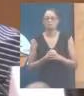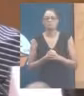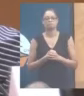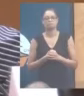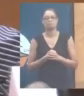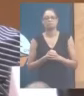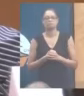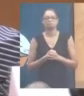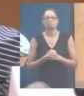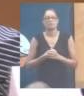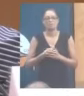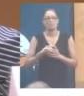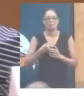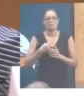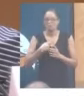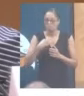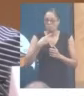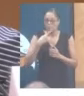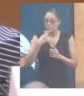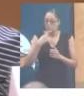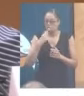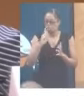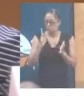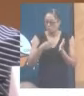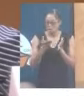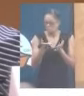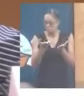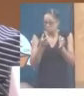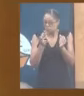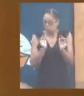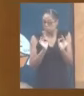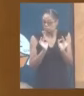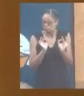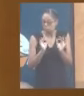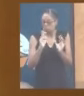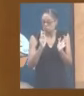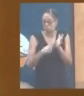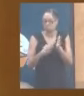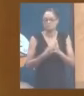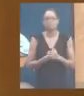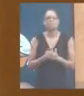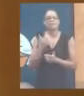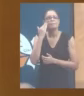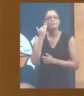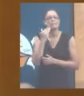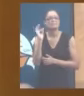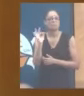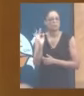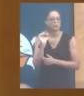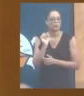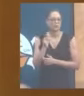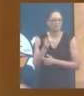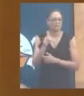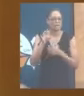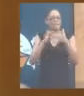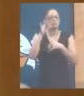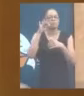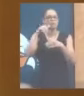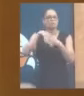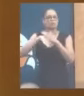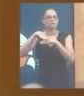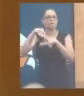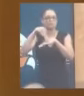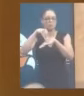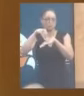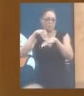Je parle de droit pur. C'est son droit. Madame Tino est élue conseillère